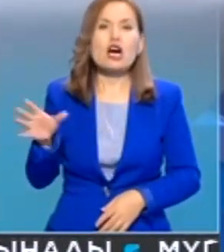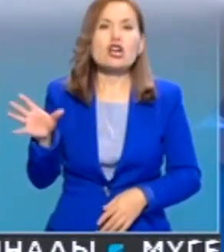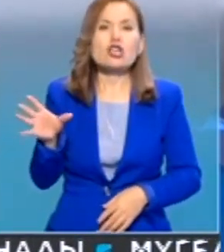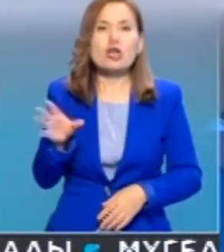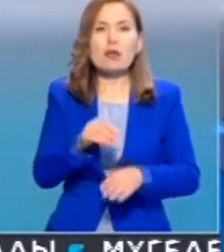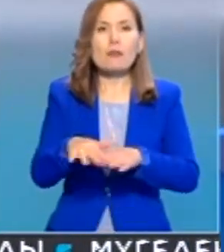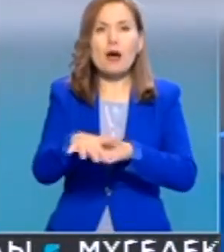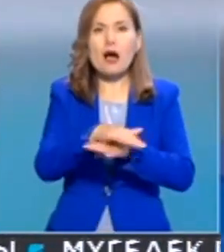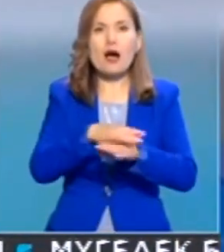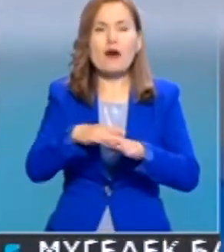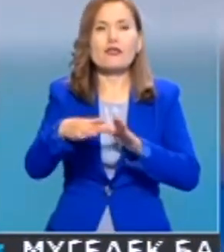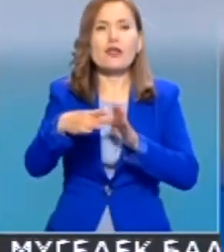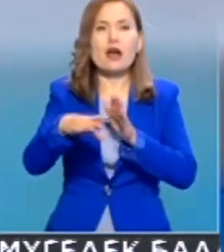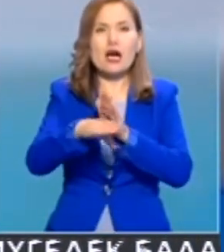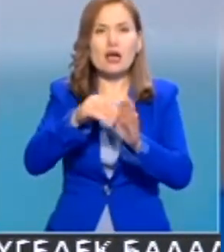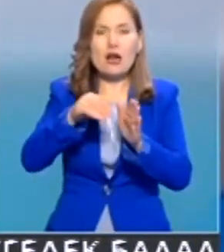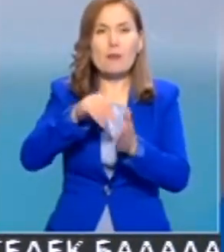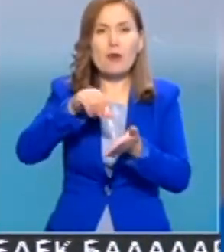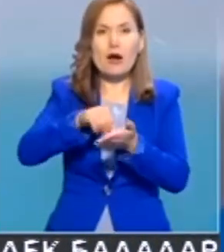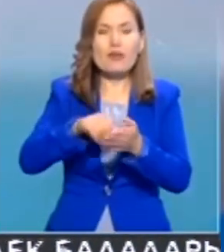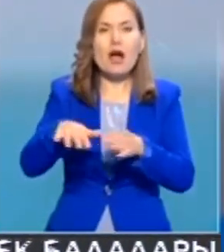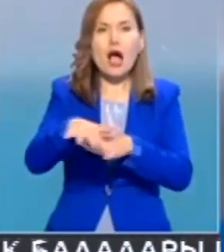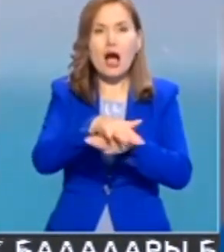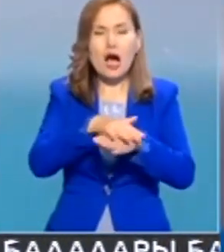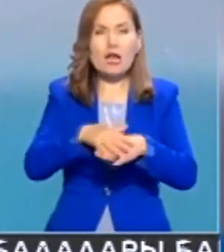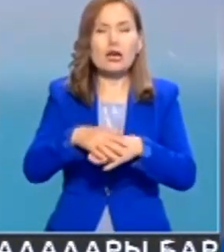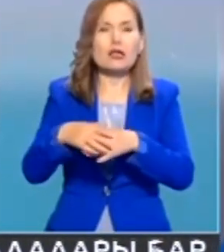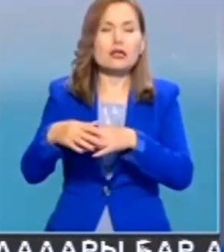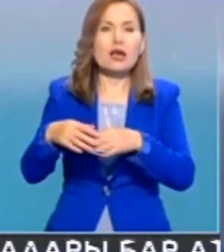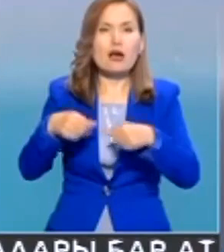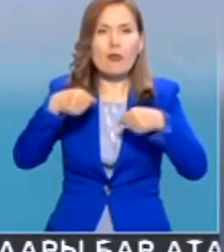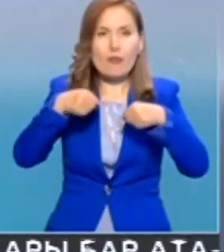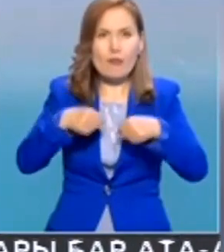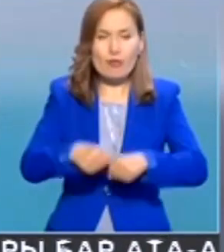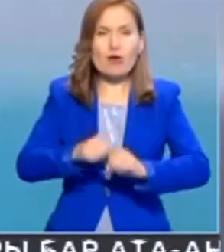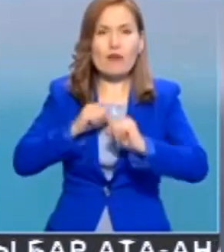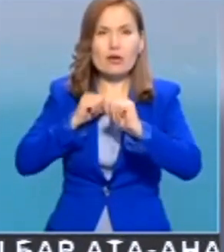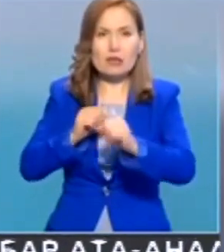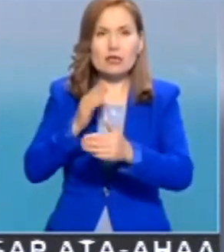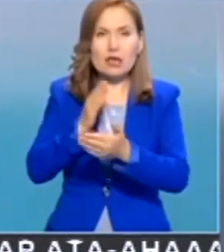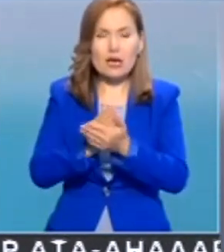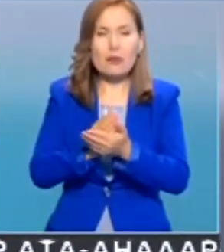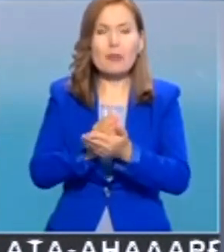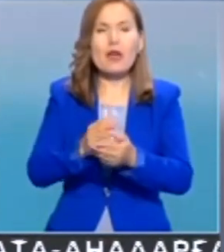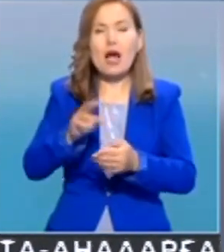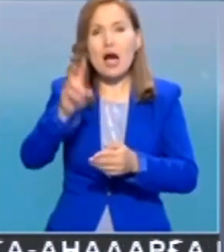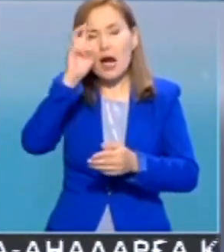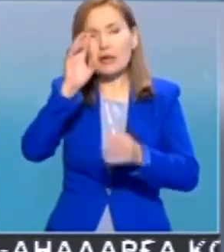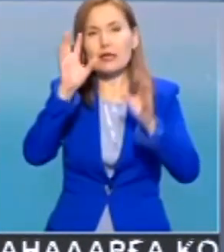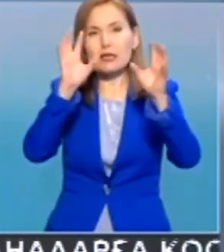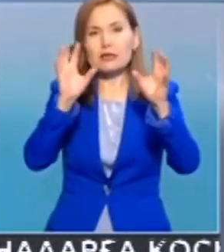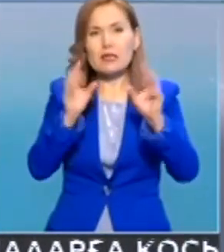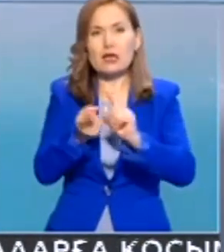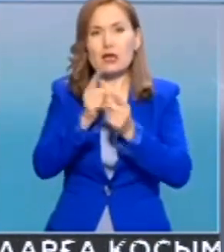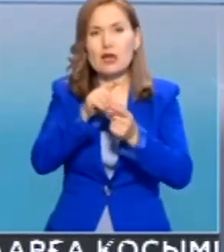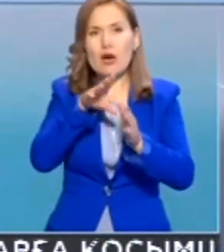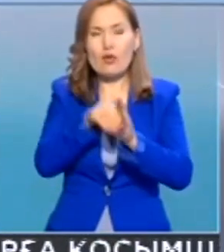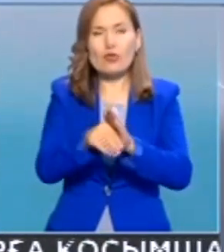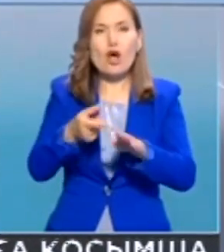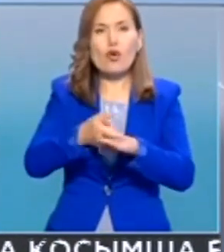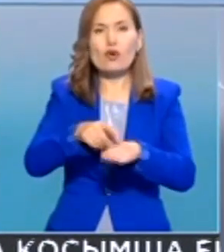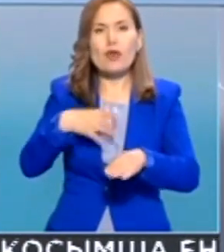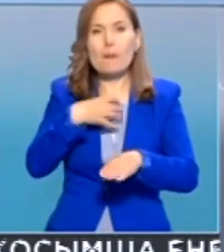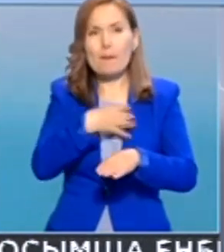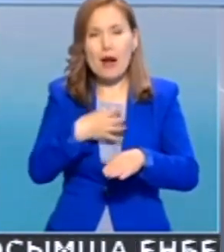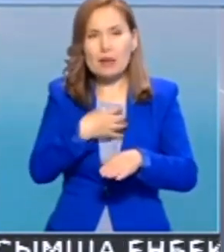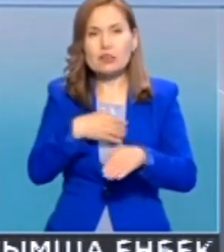Жалпы халықтық референдум халыққа тең мүмкіндіктер береді. Ата заңға енгізілетін түзетулер мен толықтырулар демократиялық мемлекет қалыптастырудағы маңызды қадам,